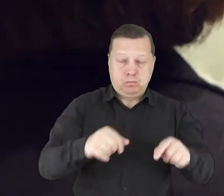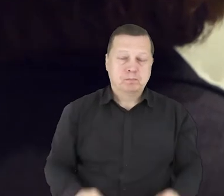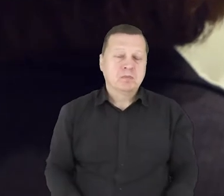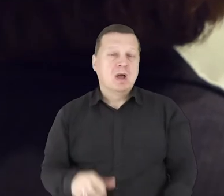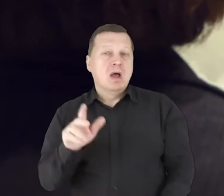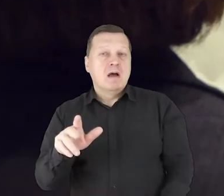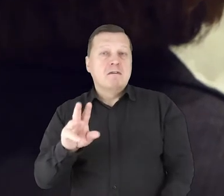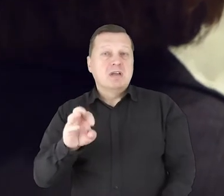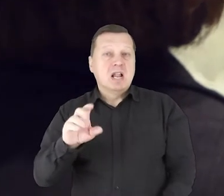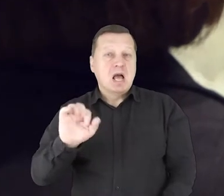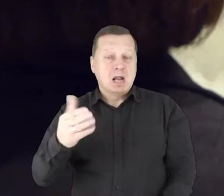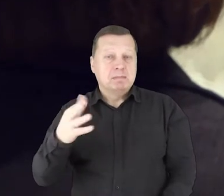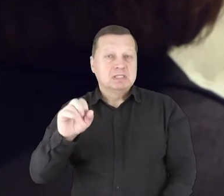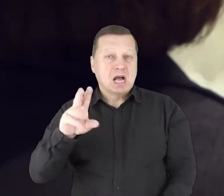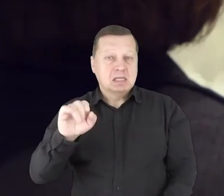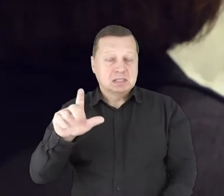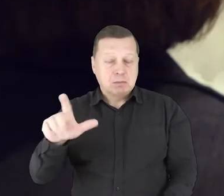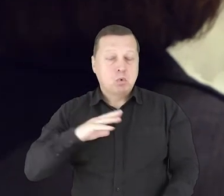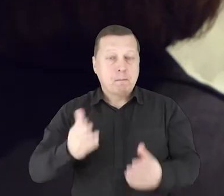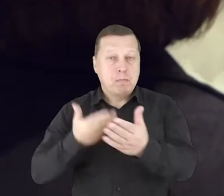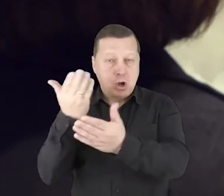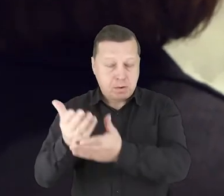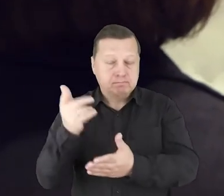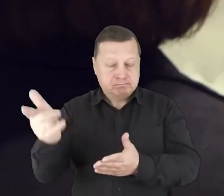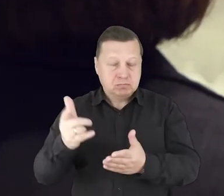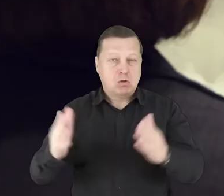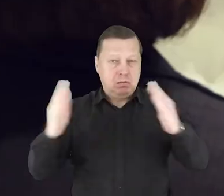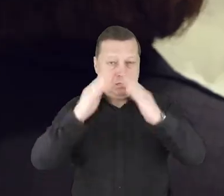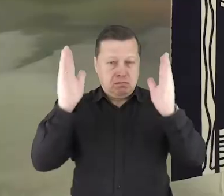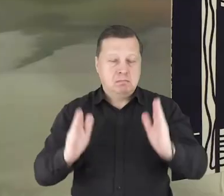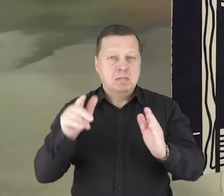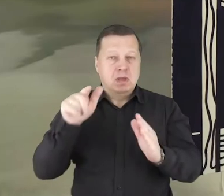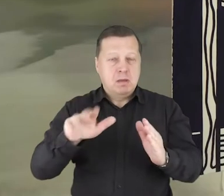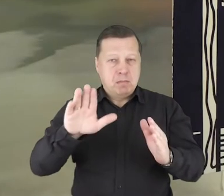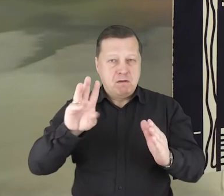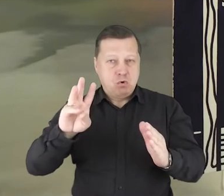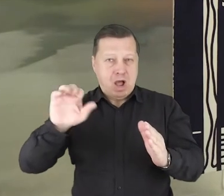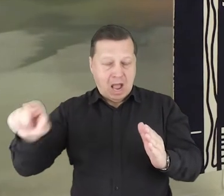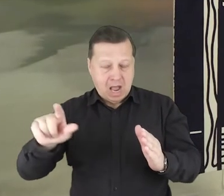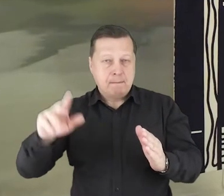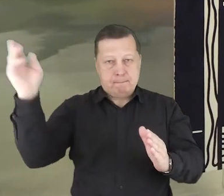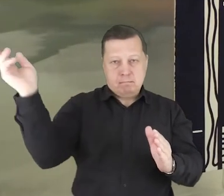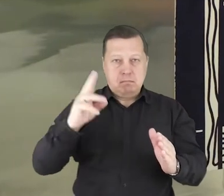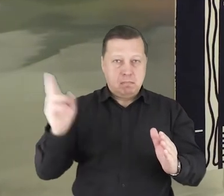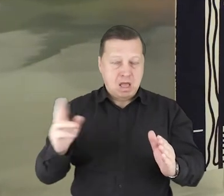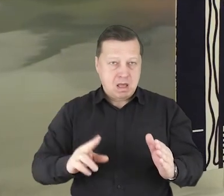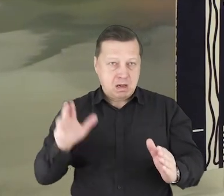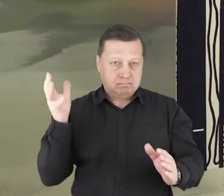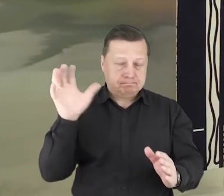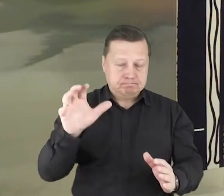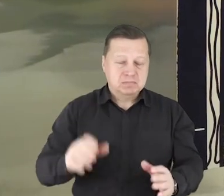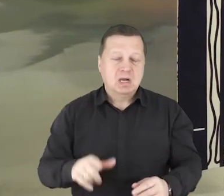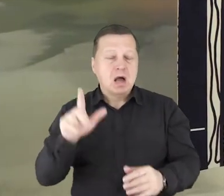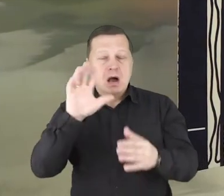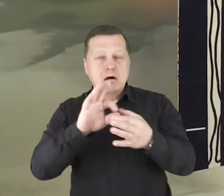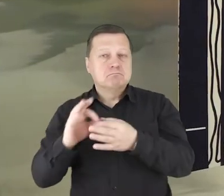wystawę Wilhelm Sasnal zaproponował mural na fasadzie bielskiego BWA. Skojarzył po